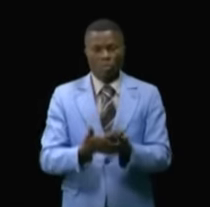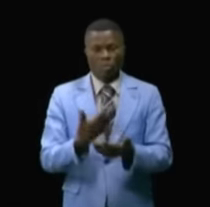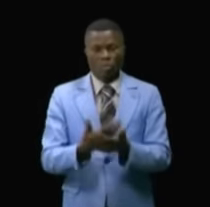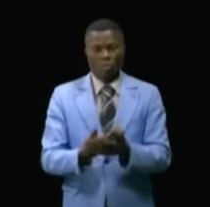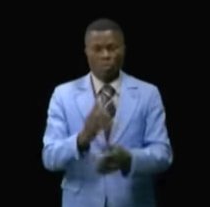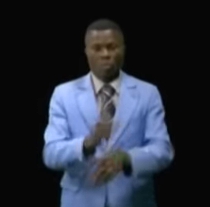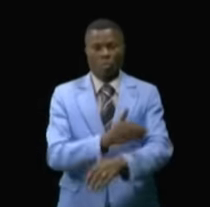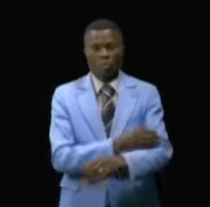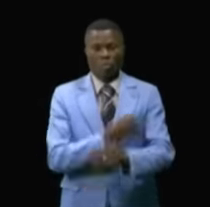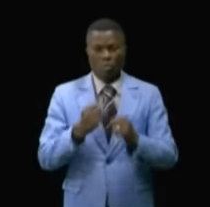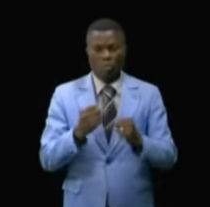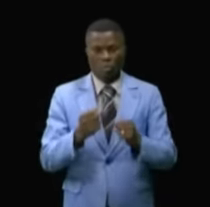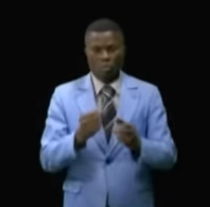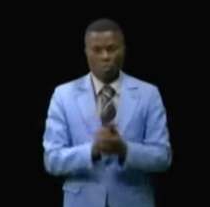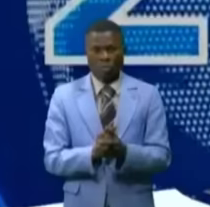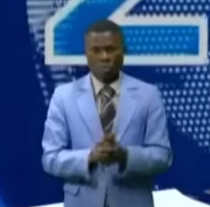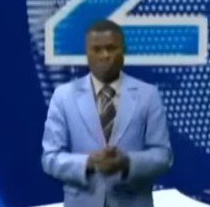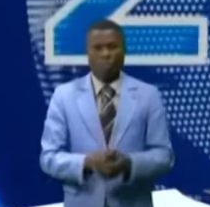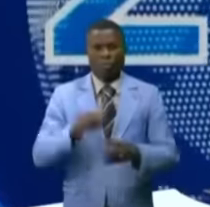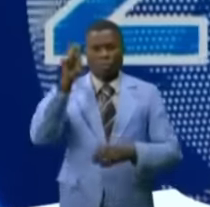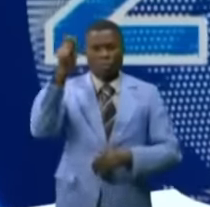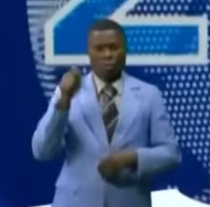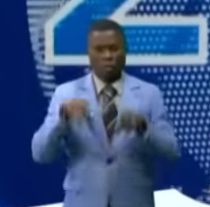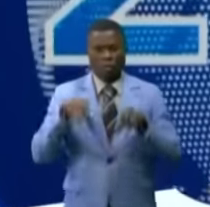montée en puissance des FRDC.